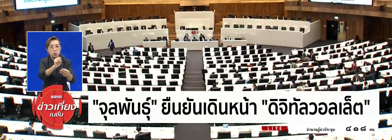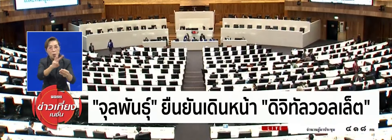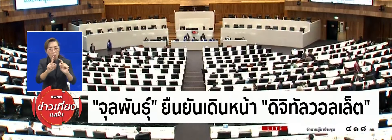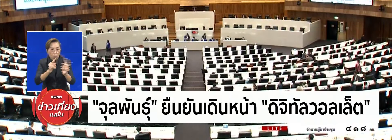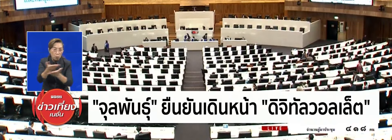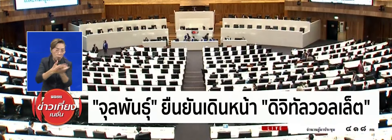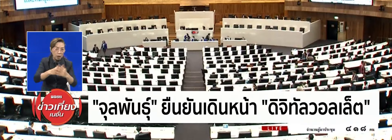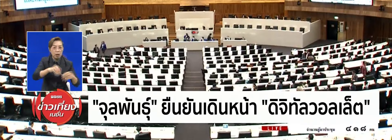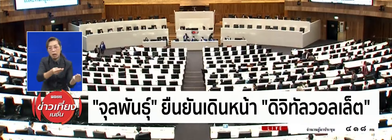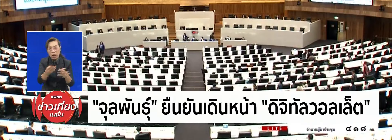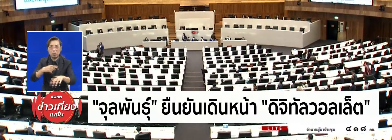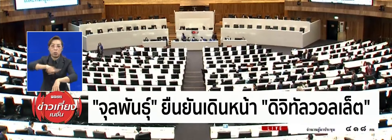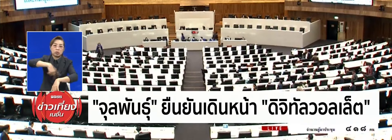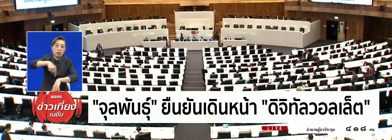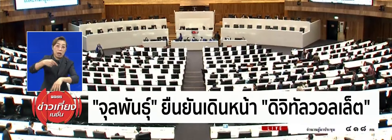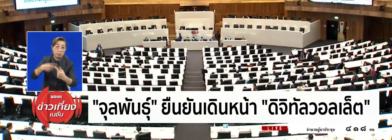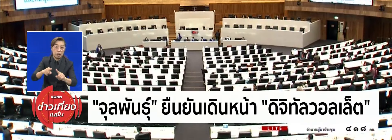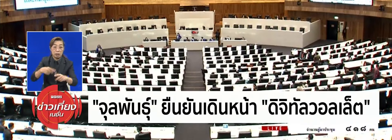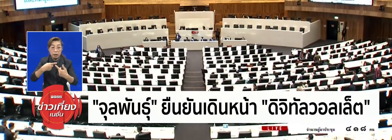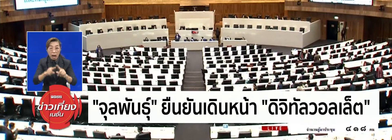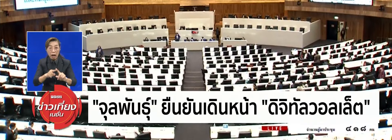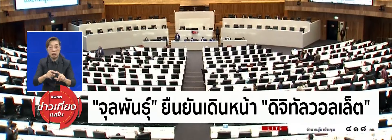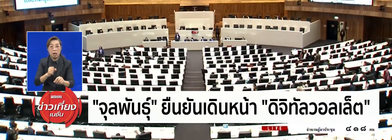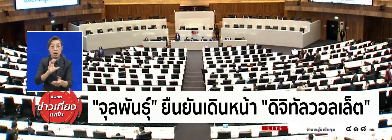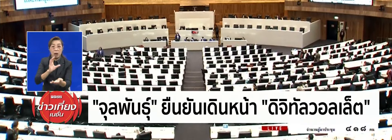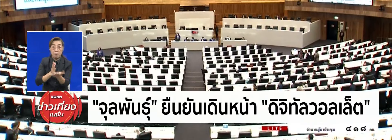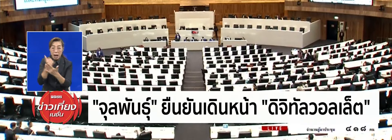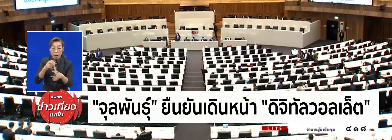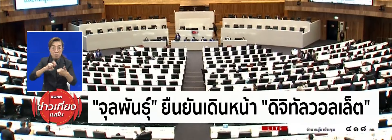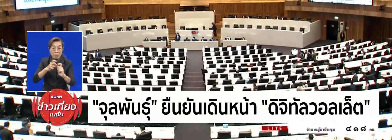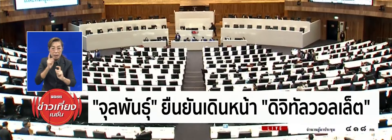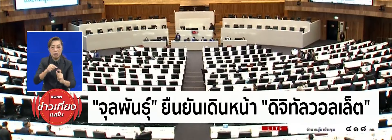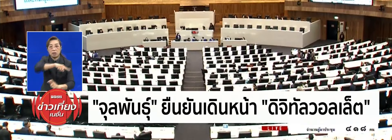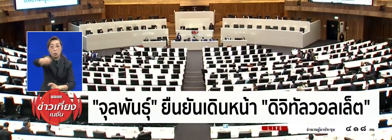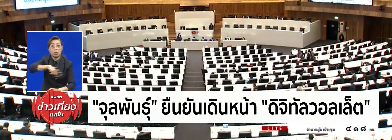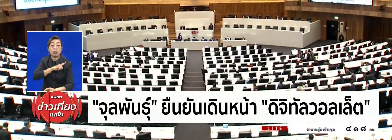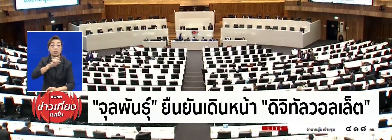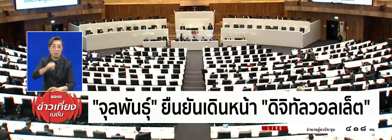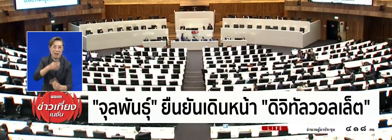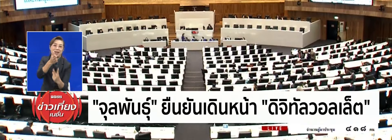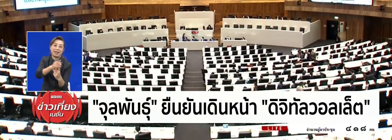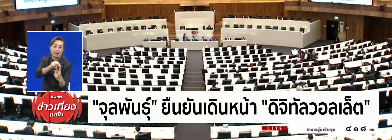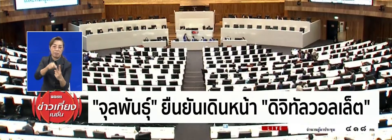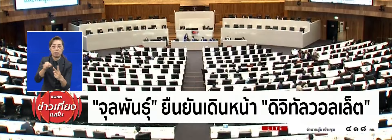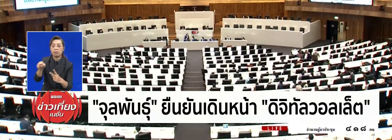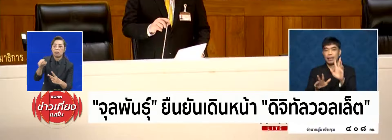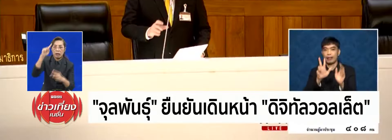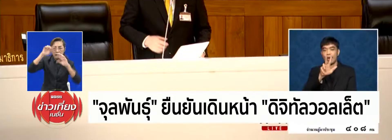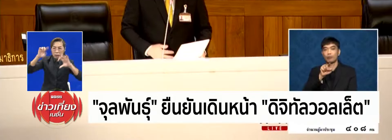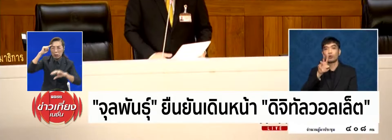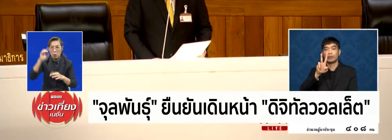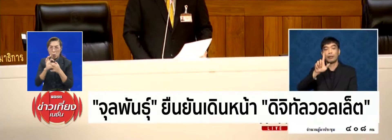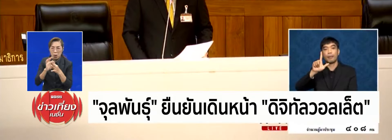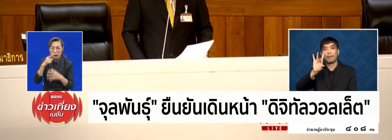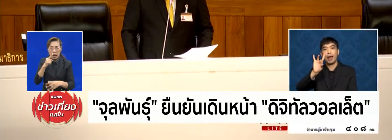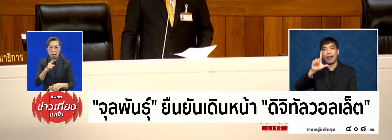อบร่วมกันทั้งหมดนะฮะทีนี้หลายคนก็เลยบอกถ้าจะกู้จะมีปัญหาถ้าเกิดจะกังวลใครจะรับไม่รับยังไงเ